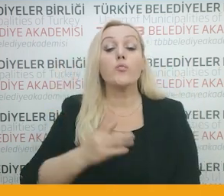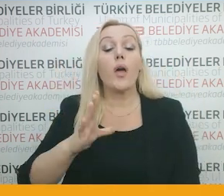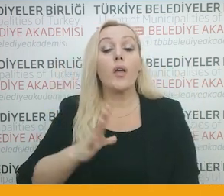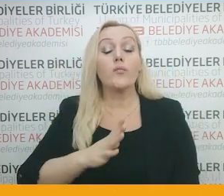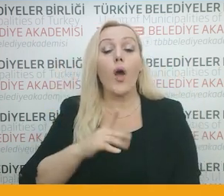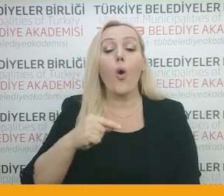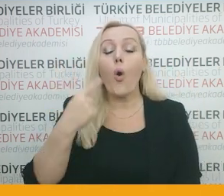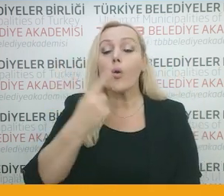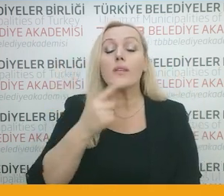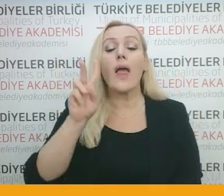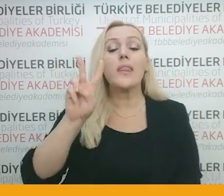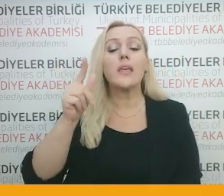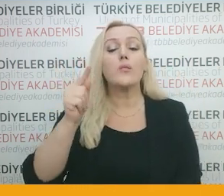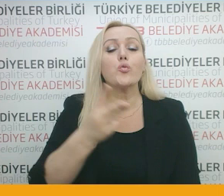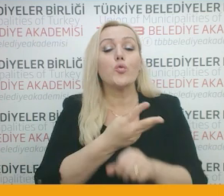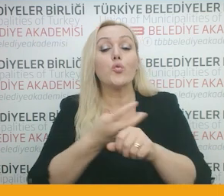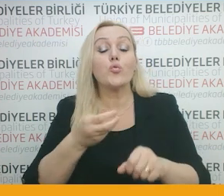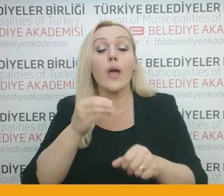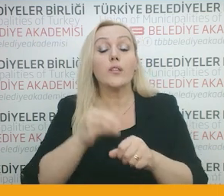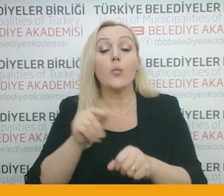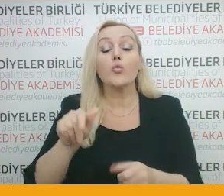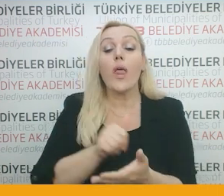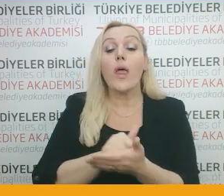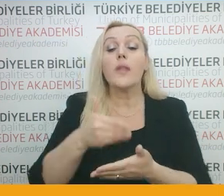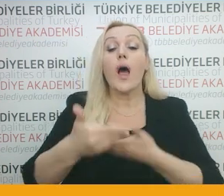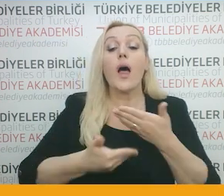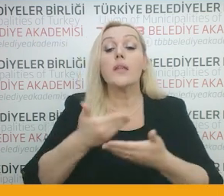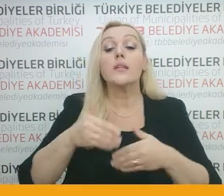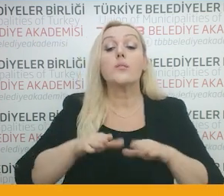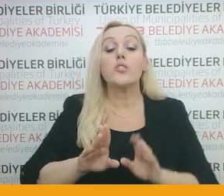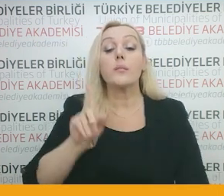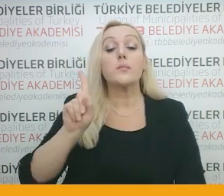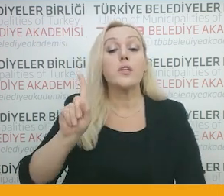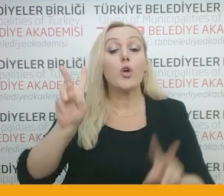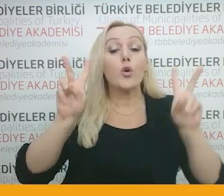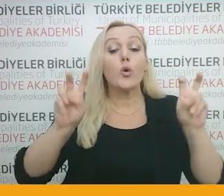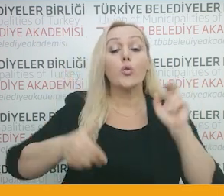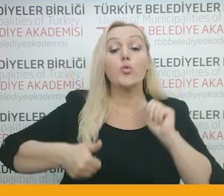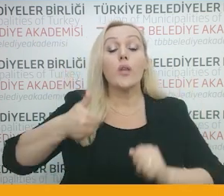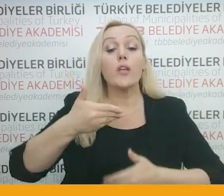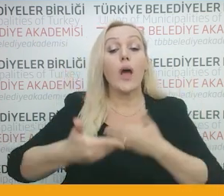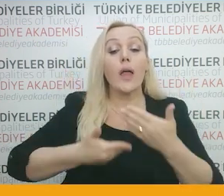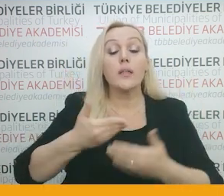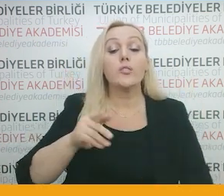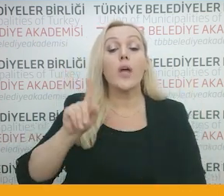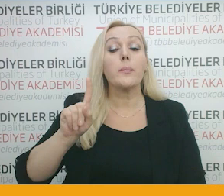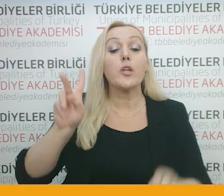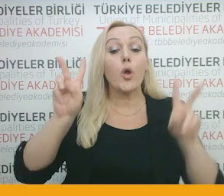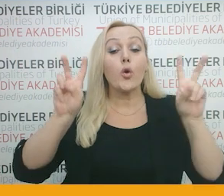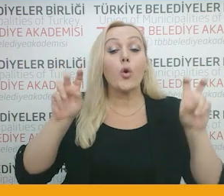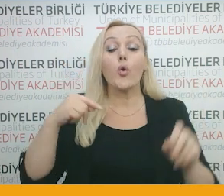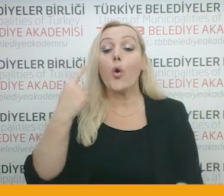Dolayısıyla 2,5-3 saatte tamamını anlatamayacağımız bir konu. Günlerce anlatılabilecek bir konu.